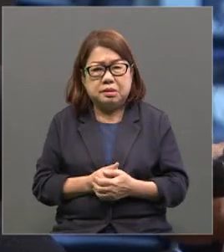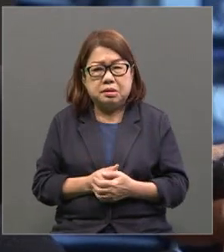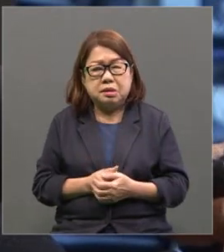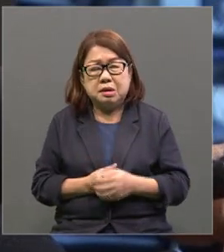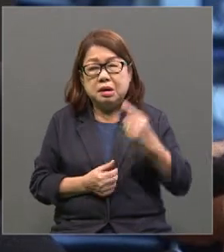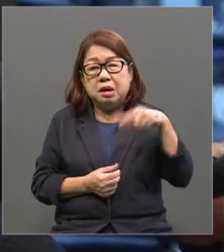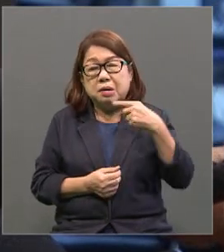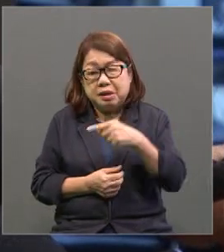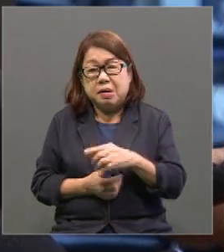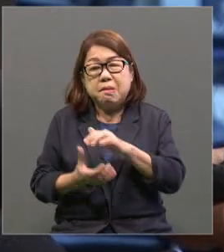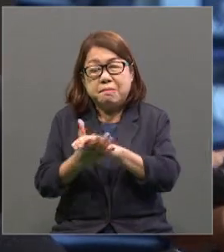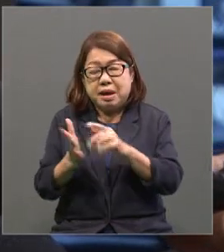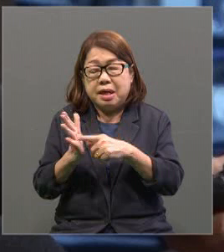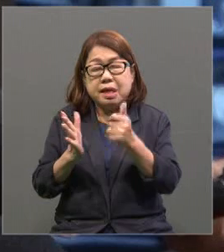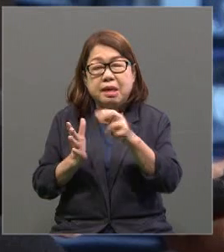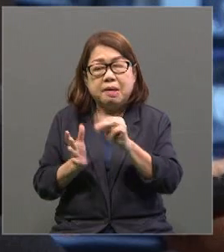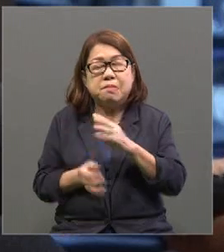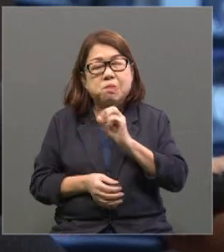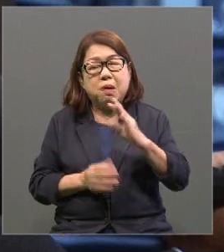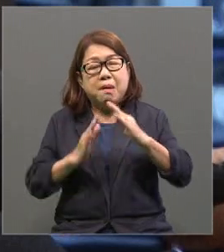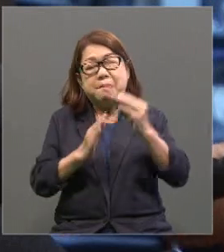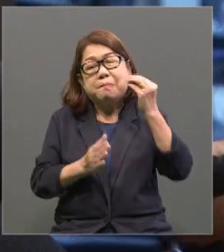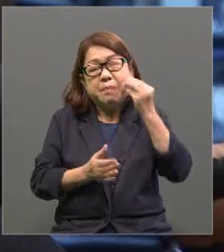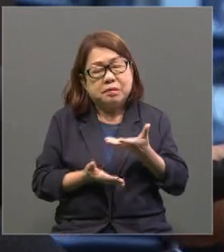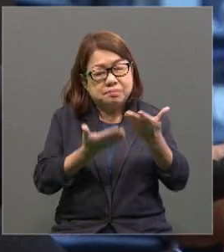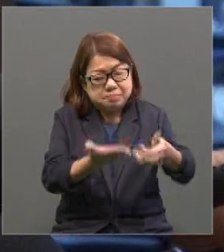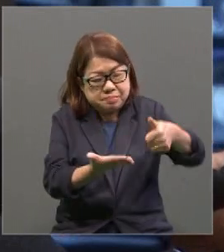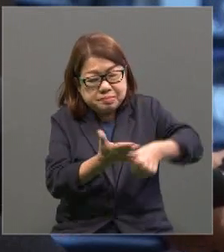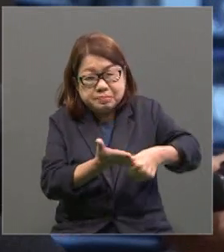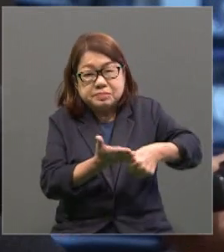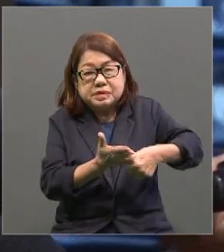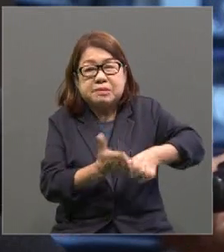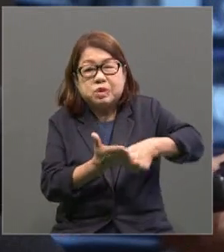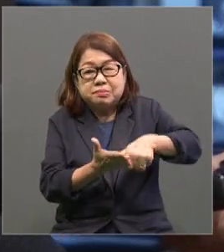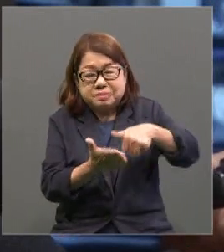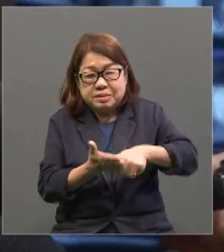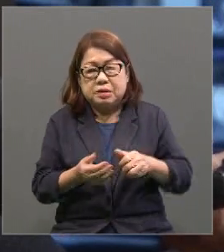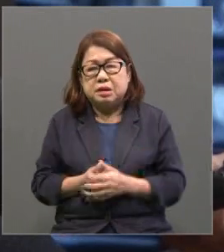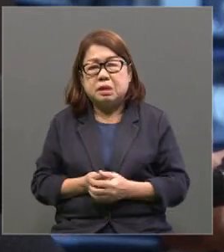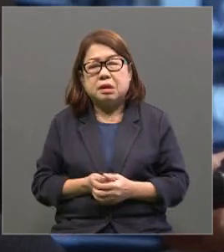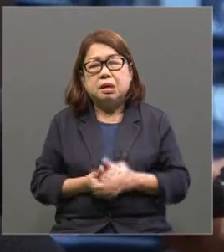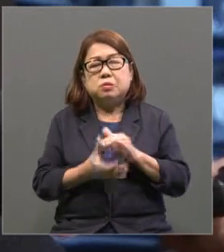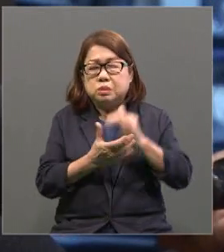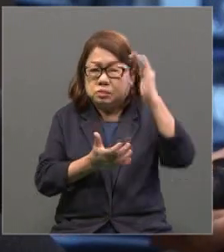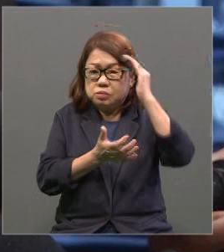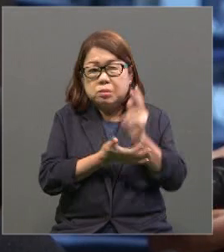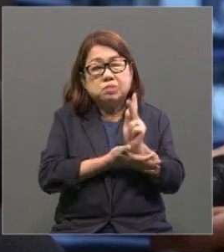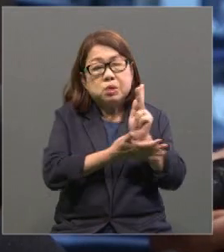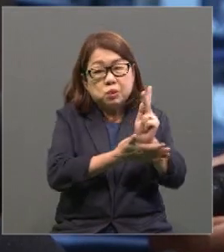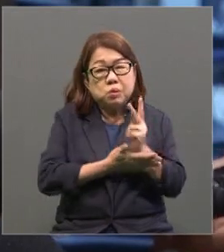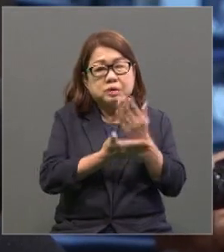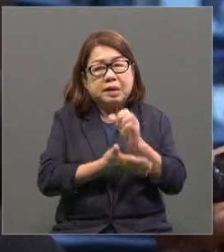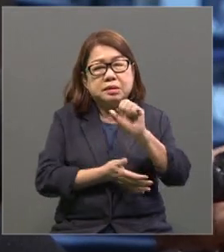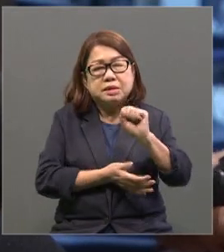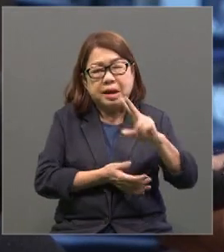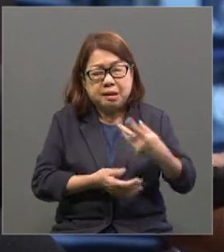มแอบเอาบ้านไปจำนองบ้างนะบ้านอยู่อาศัยกันสามีก็ไปกู้สหกรณ์เอามาให้แอมไปบ้างอะไรบ้